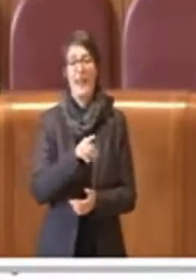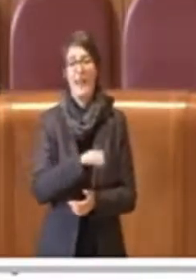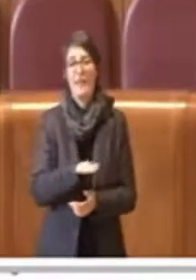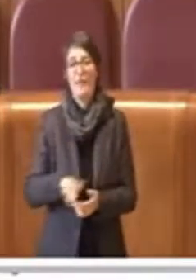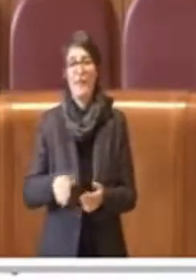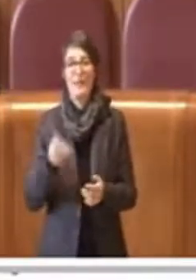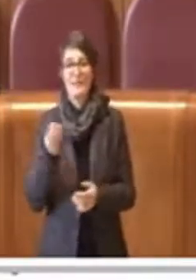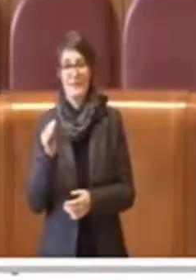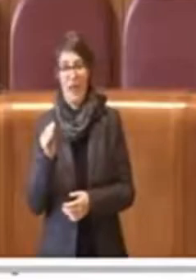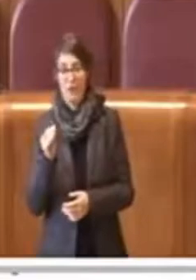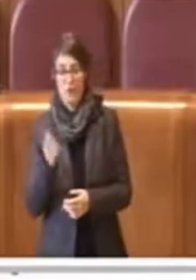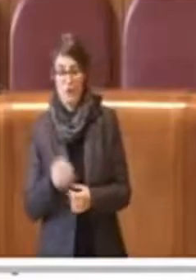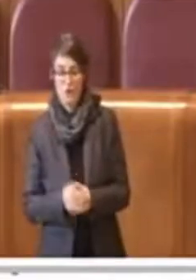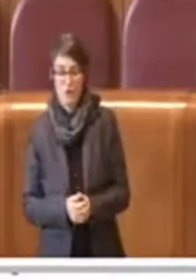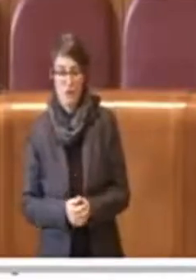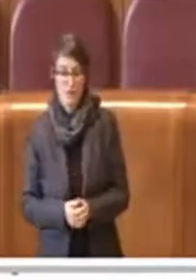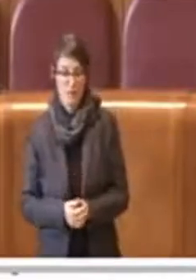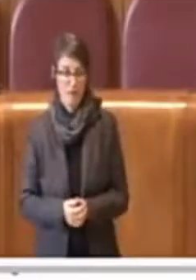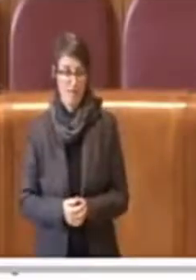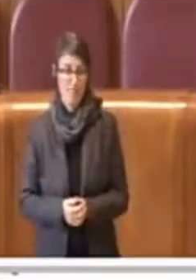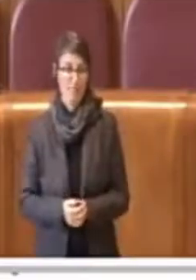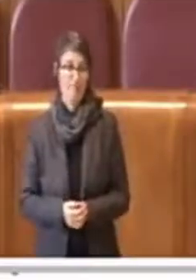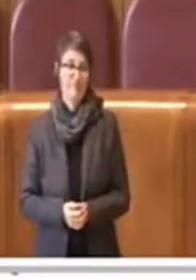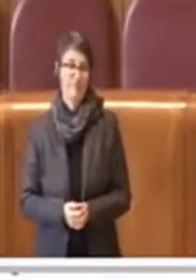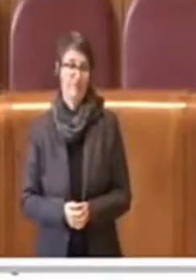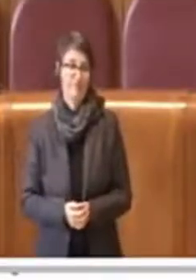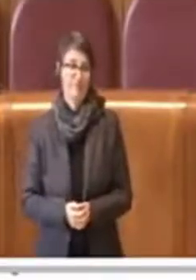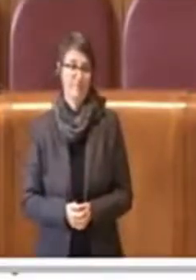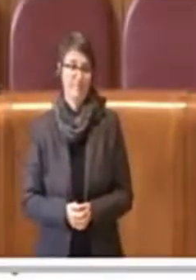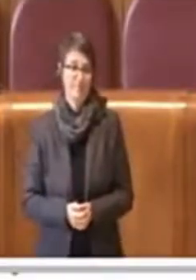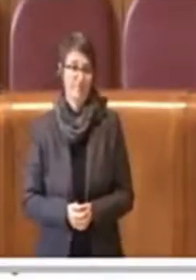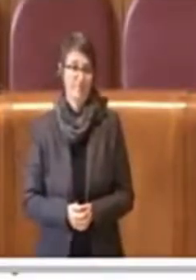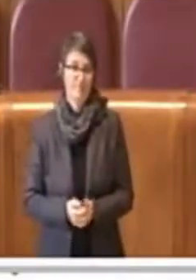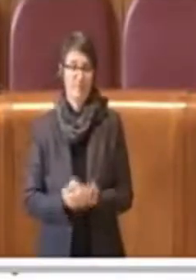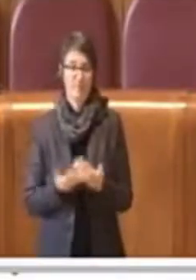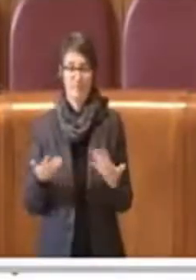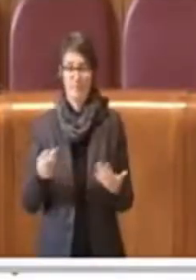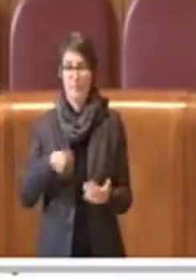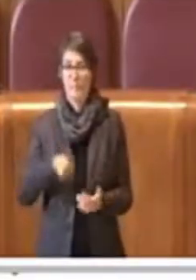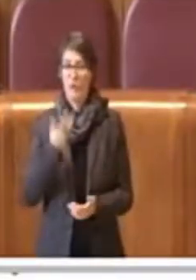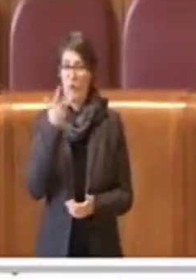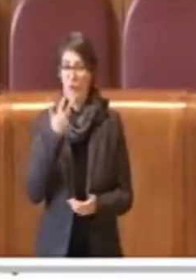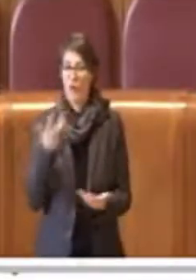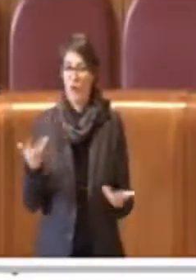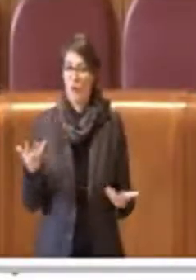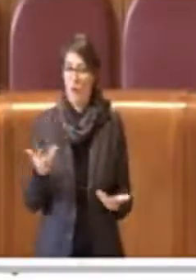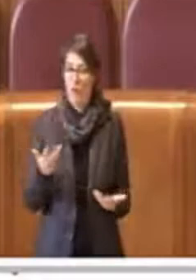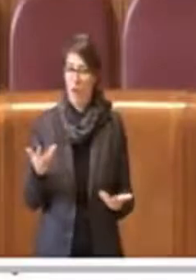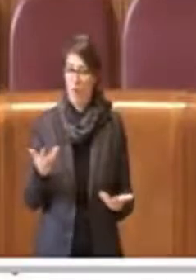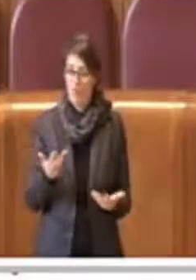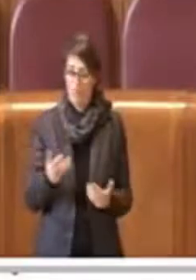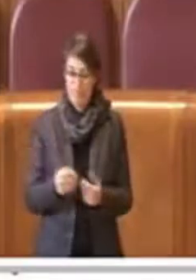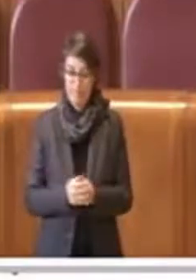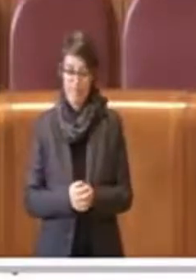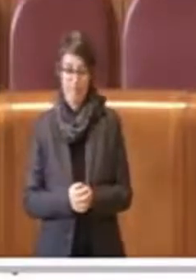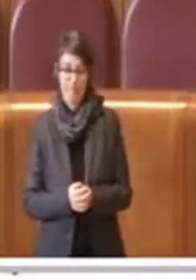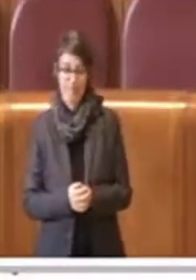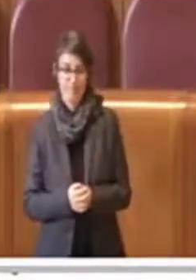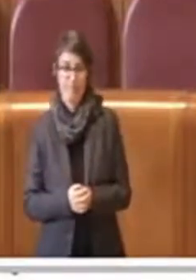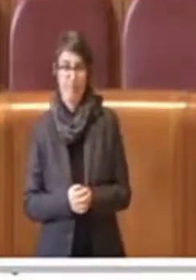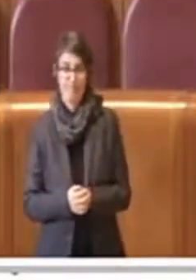a tematiche ovviamente di questo tipo. Quindi noi che cosa vogliamo? Vogliamo con questa mozione che